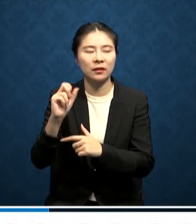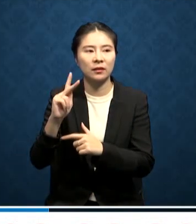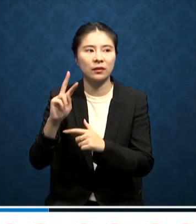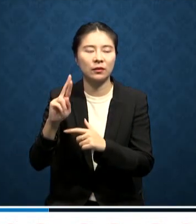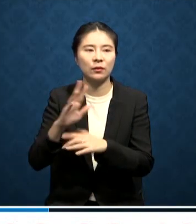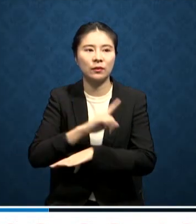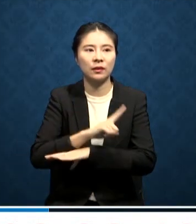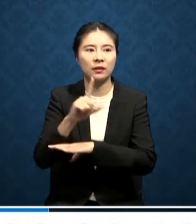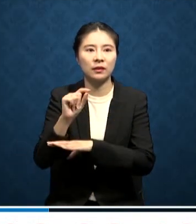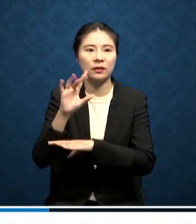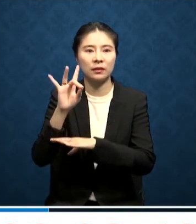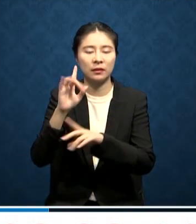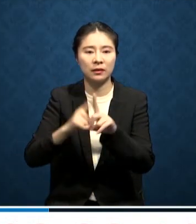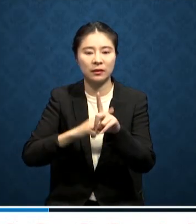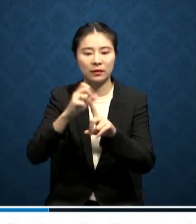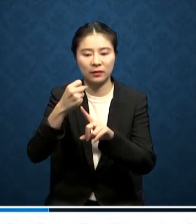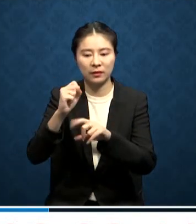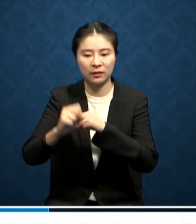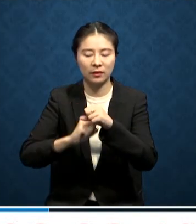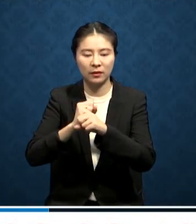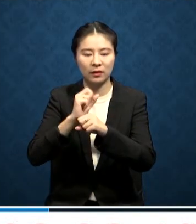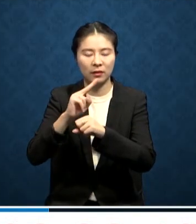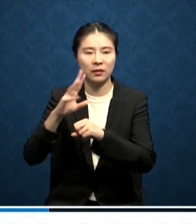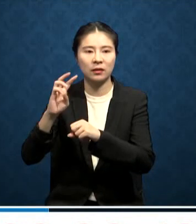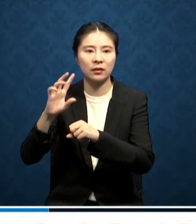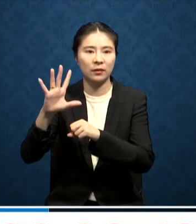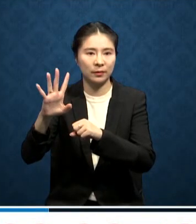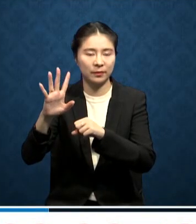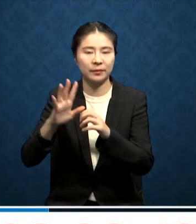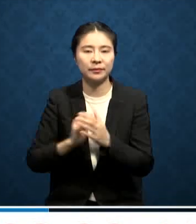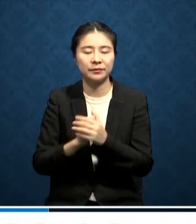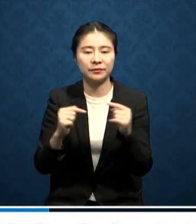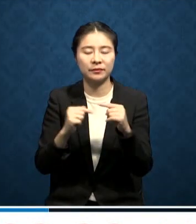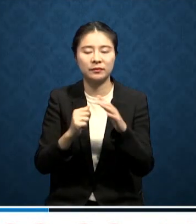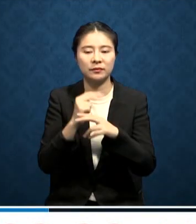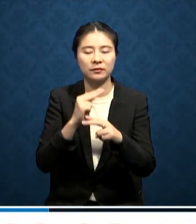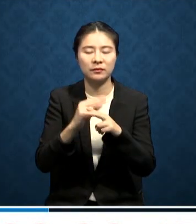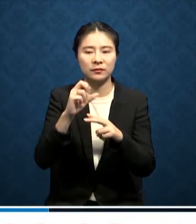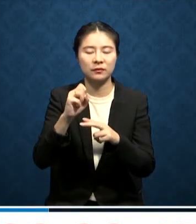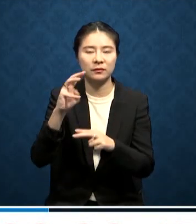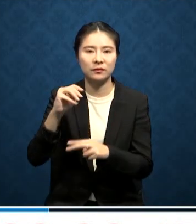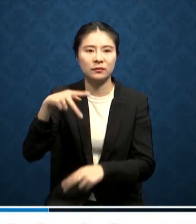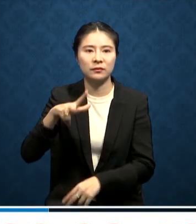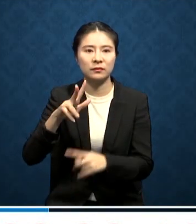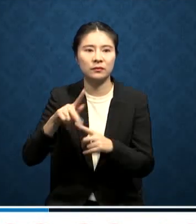เมื่อวันที่18มีนาคม2566ทำให้ปี2566เป็นปีแรกที่กสท.ดำเนินงานโดยมีองค์